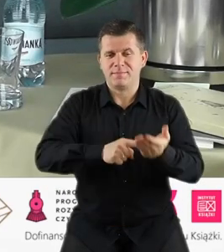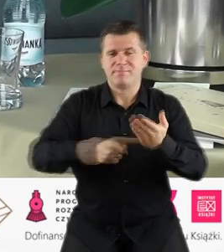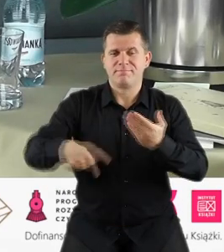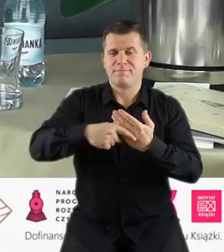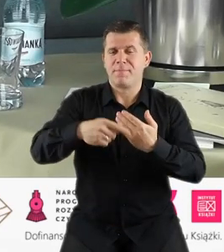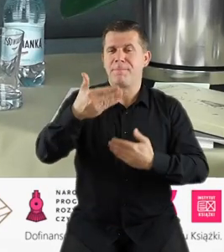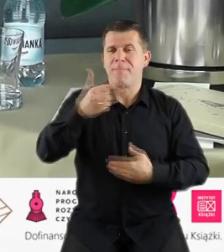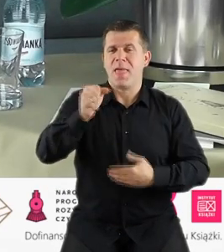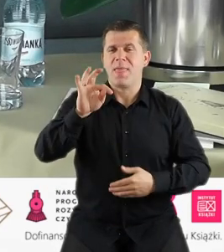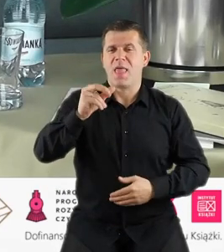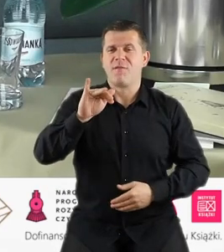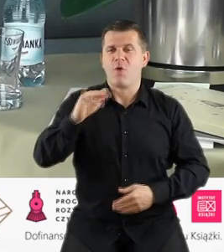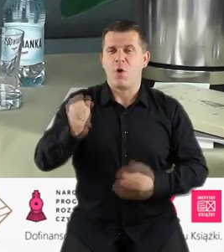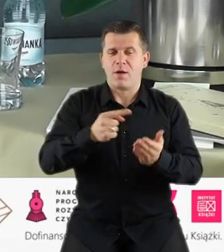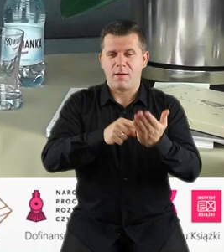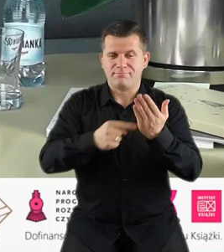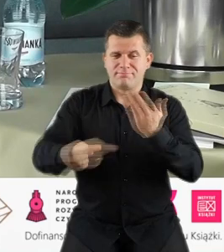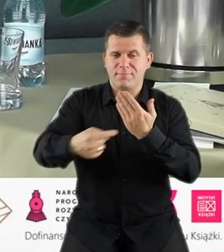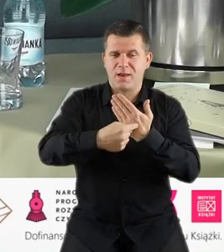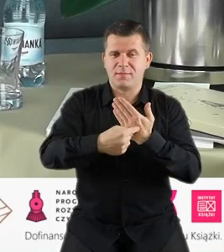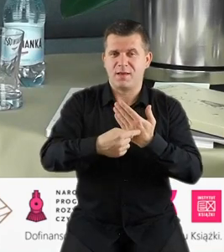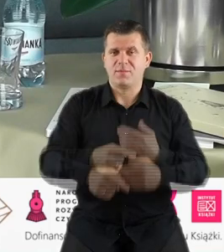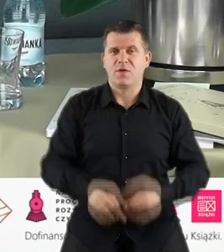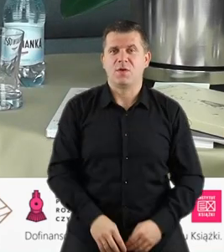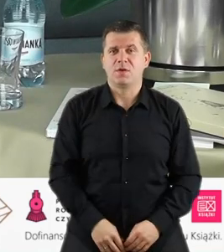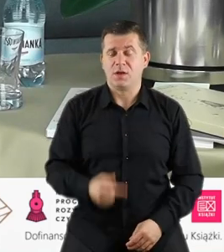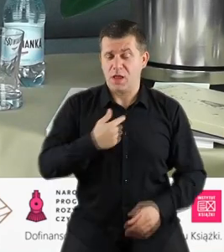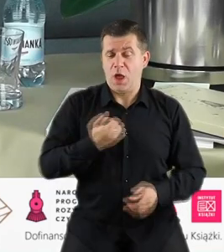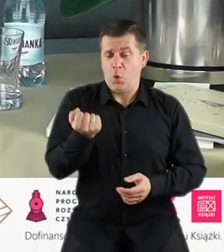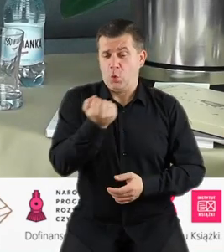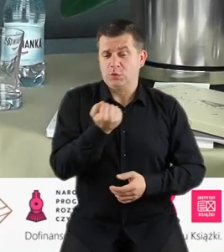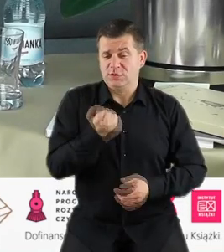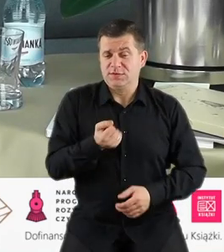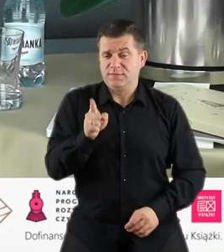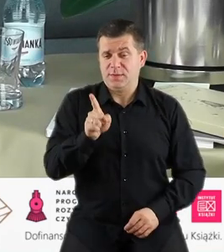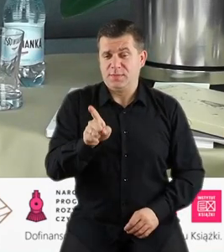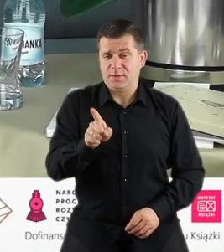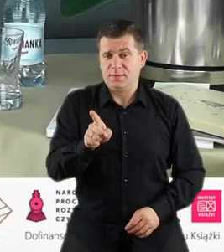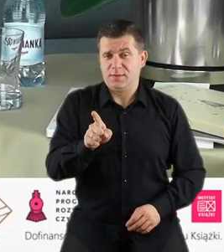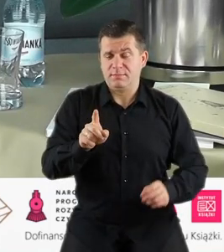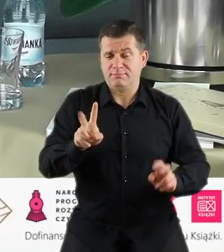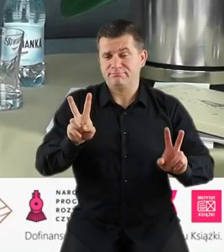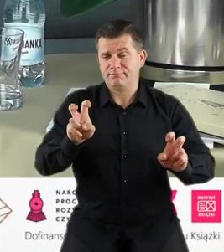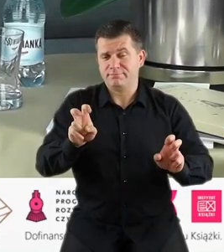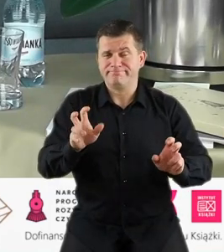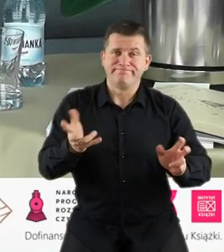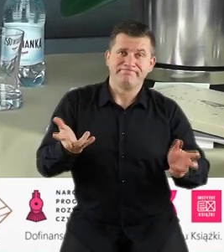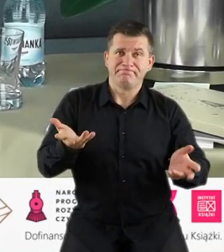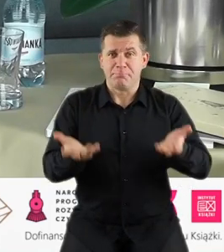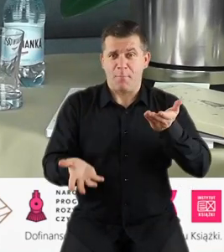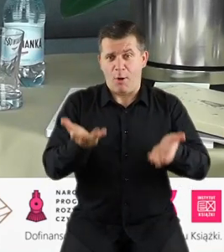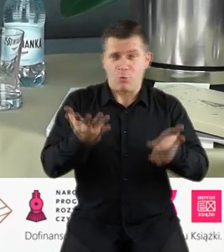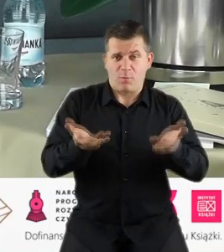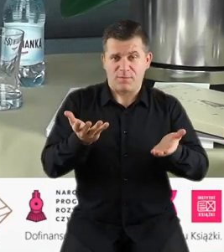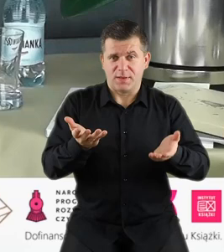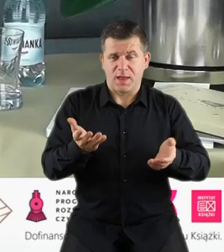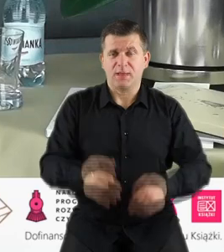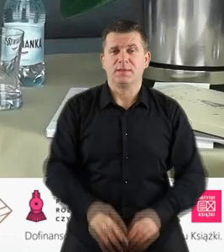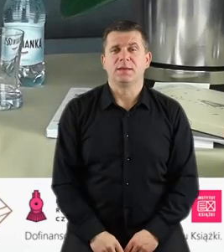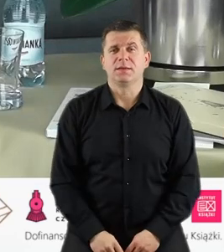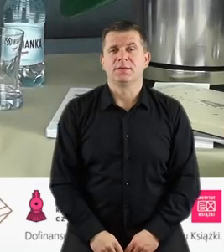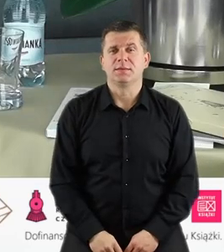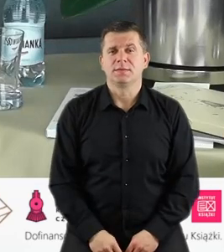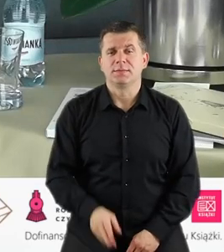Nośność takiej metafory. Rzeczywiście użyłam tego nie wiem nawet czy porównania,